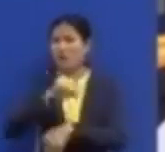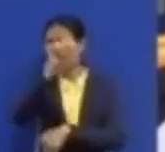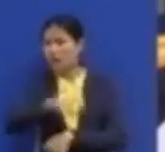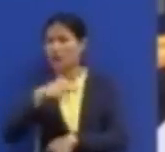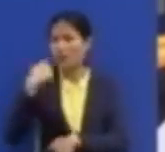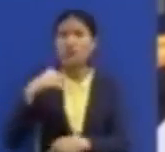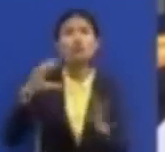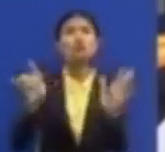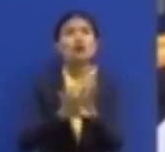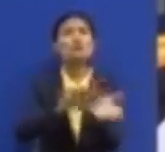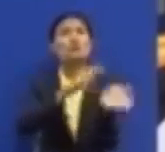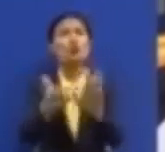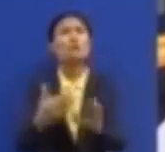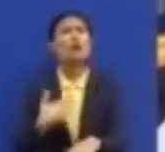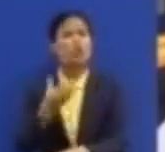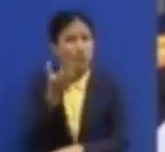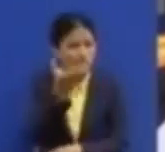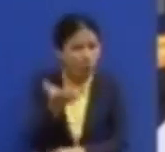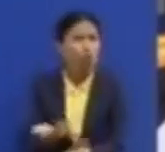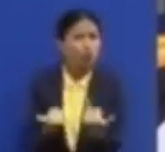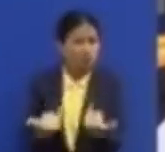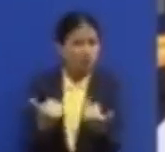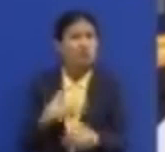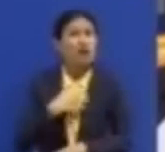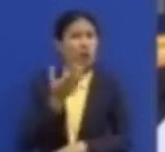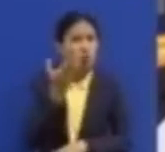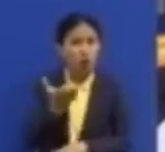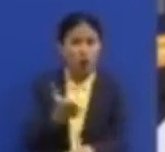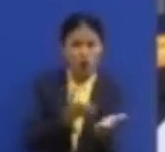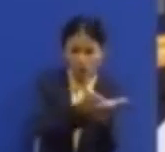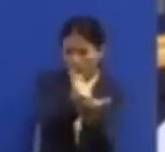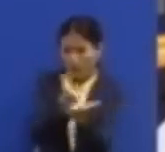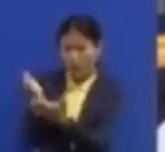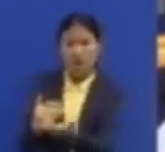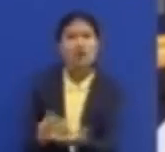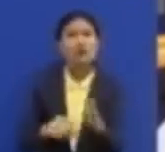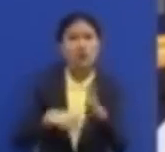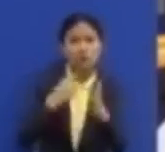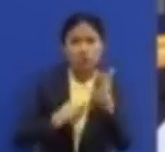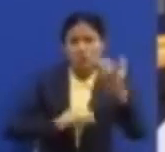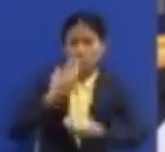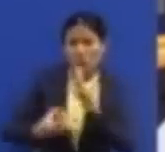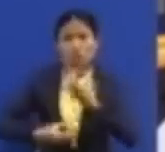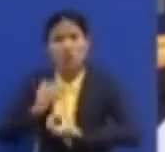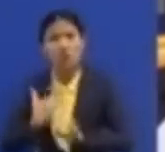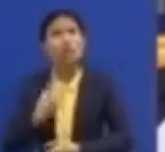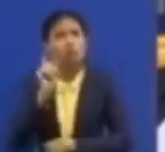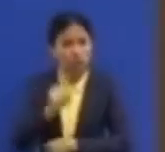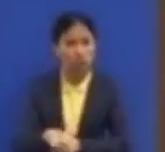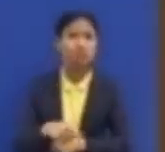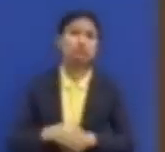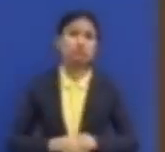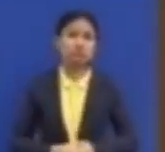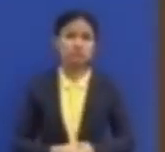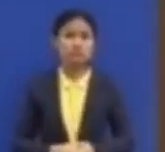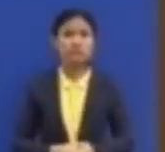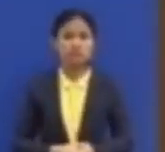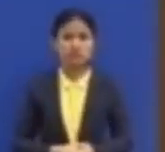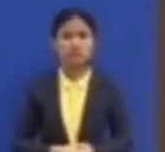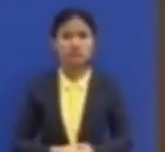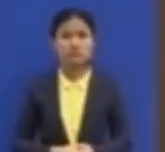ค์ขอให้ชี้แจงแสดงเหตุผลกันอย่าใช้ระบบการพวกมากลากไปครับขอบคุณครับ ครับ